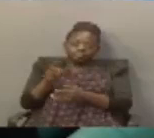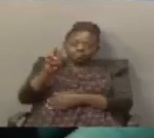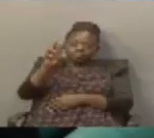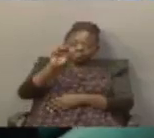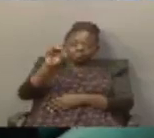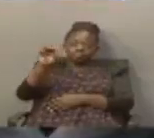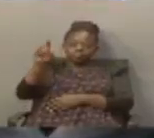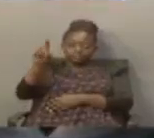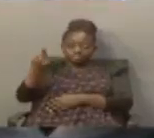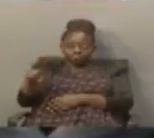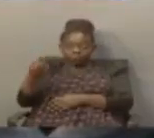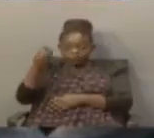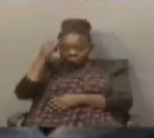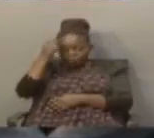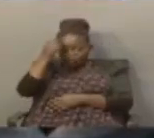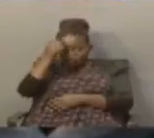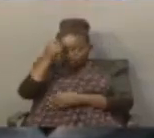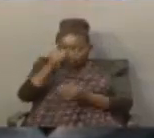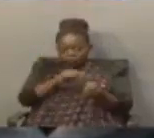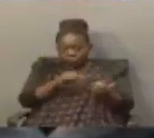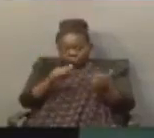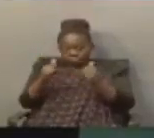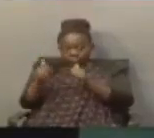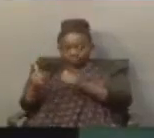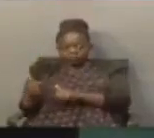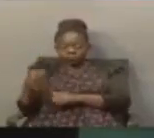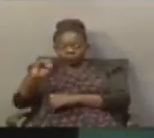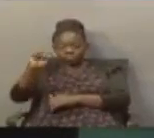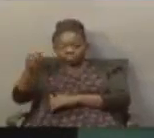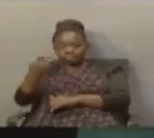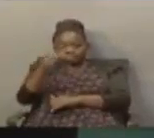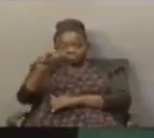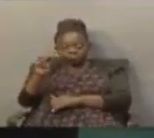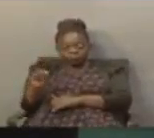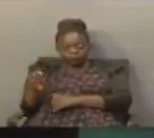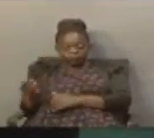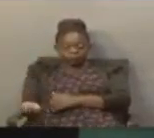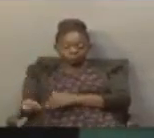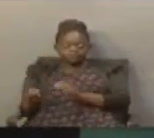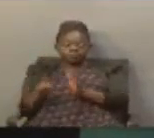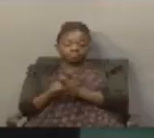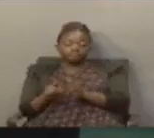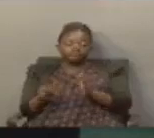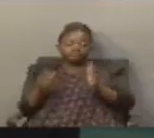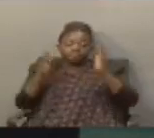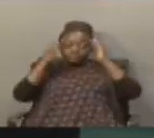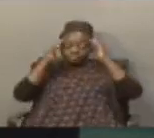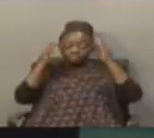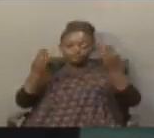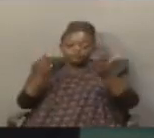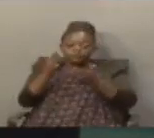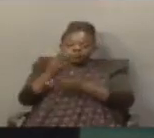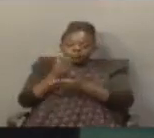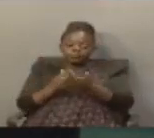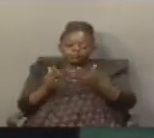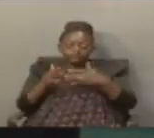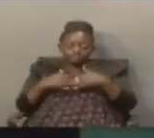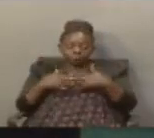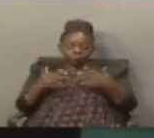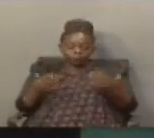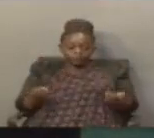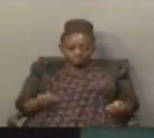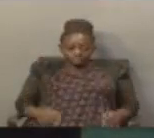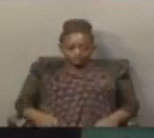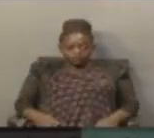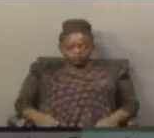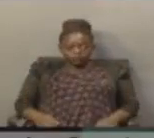gavumenti mu paalamenti John Baptist Nambeshe. There are again restrictions. We don't know whether it is partially open,